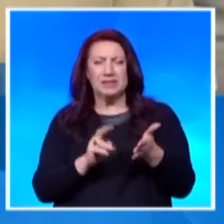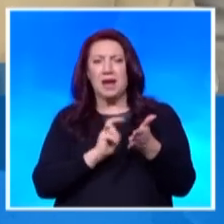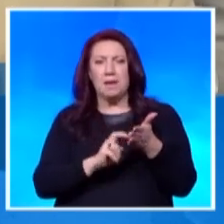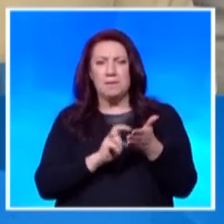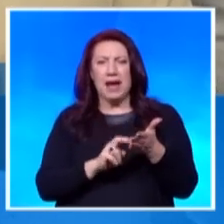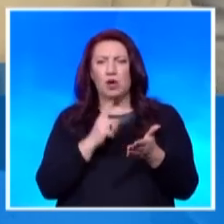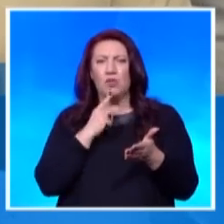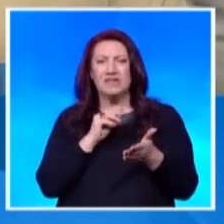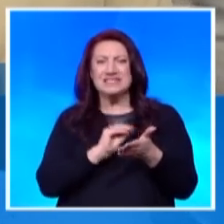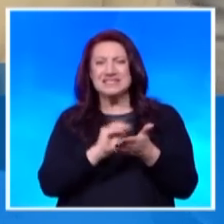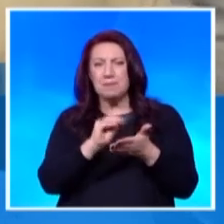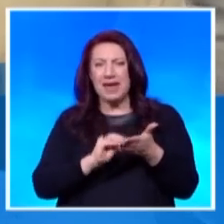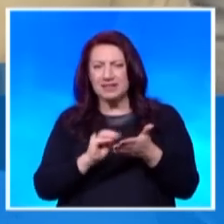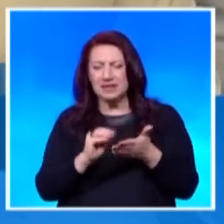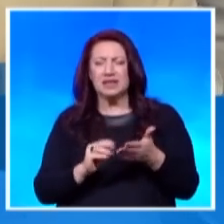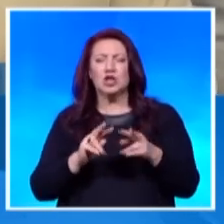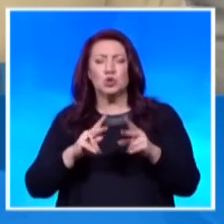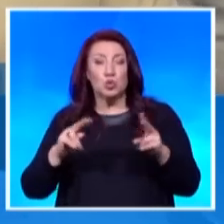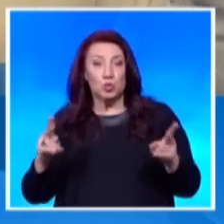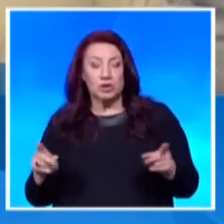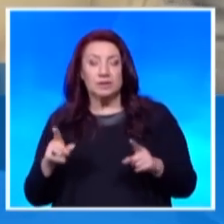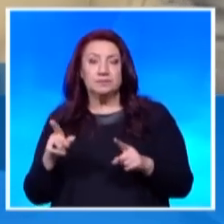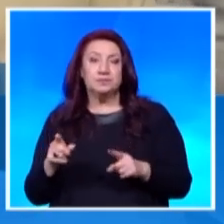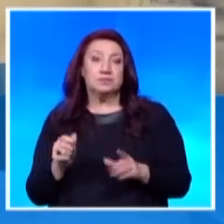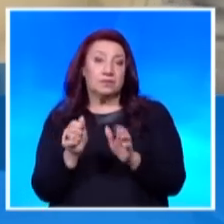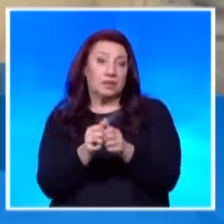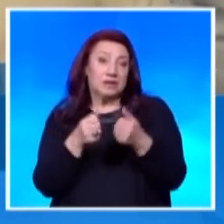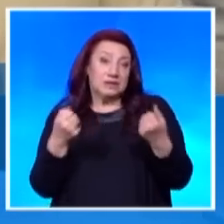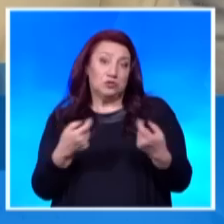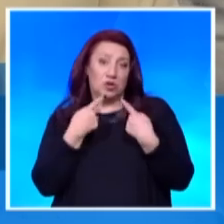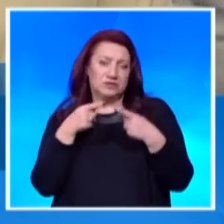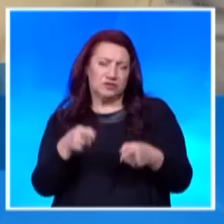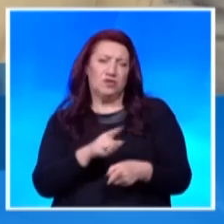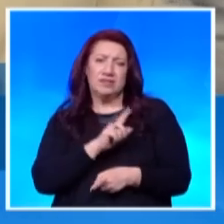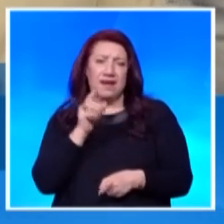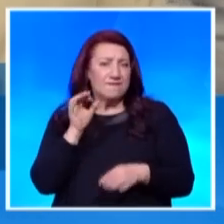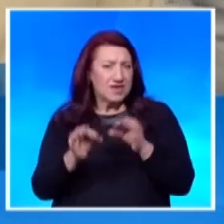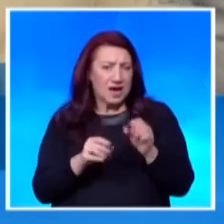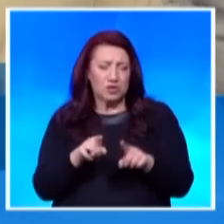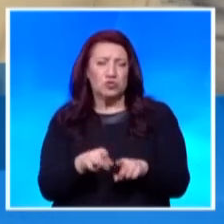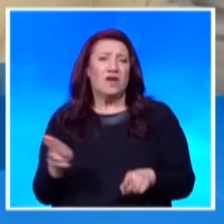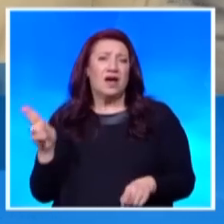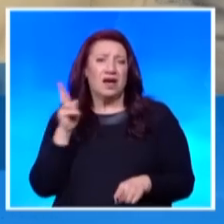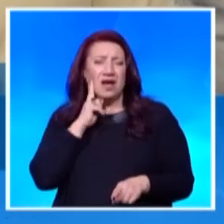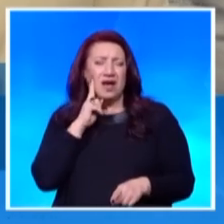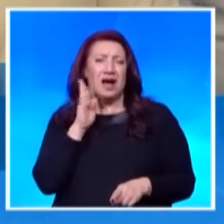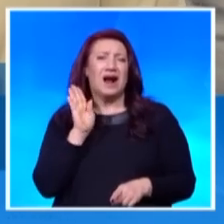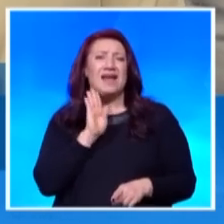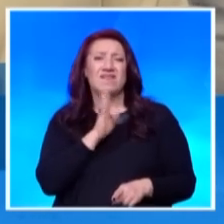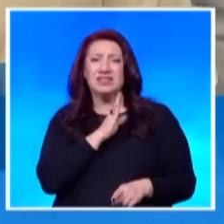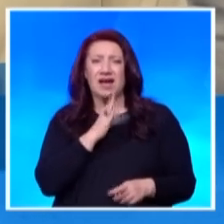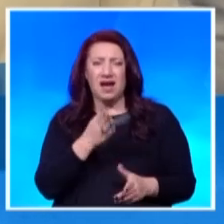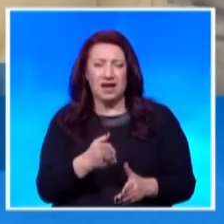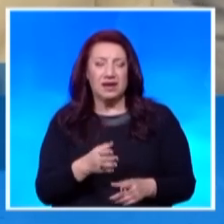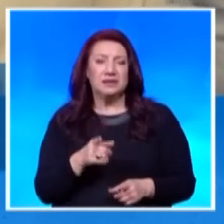и манипулации. Издателството е отхвърлило обвиненията като нелепи клевети и определило иска като, цитирам, предварително